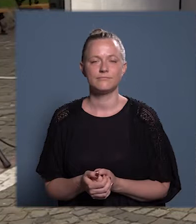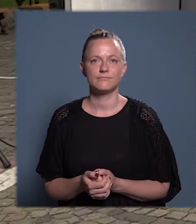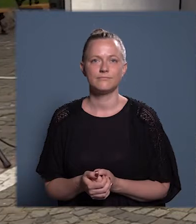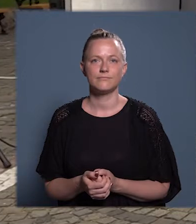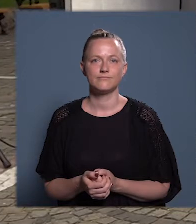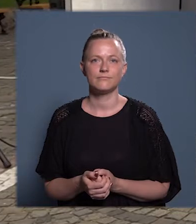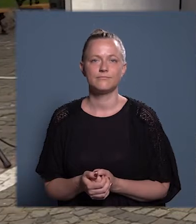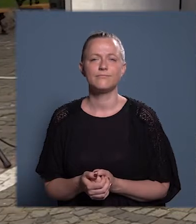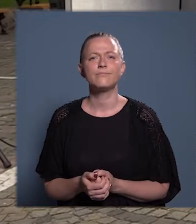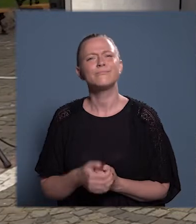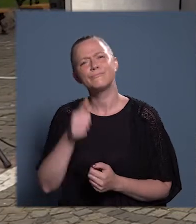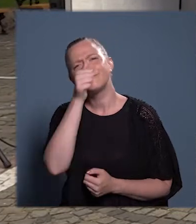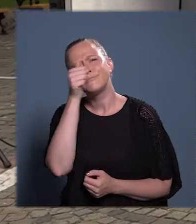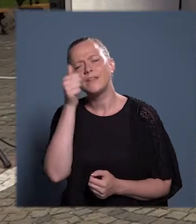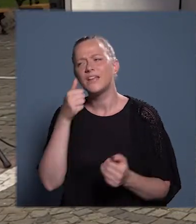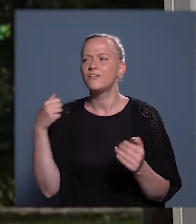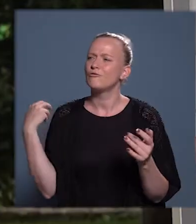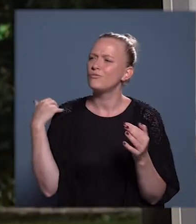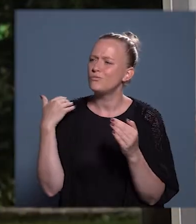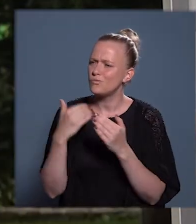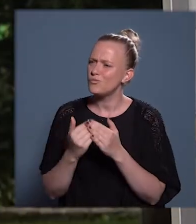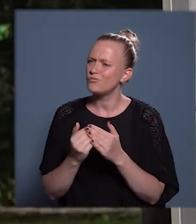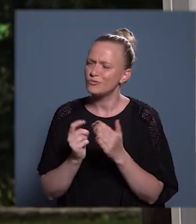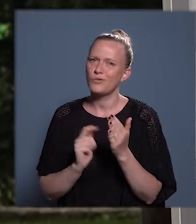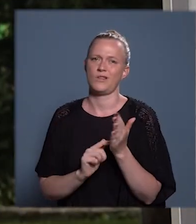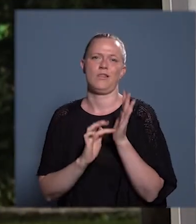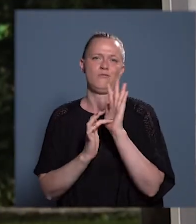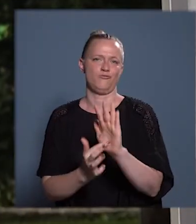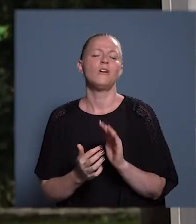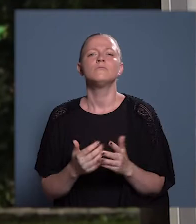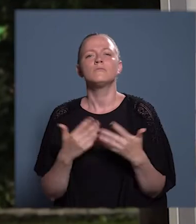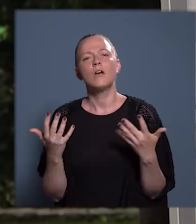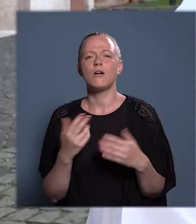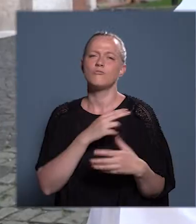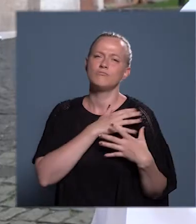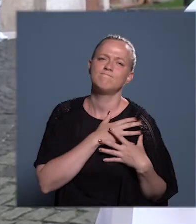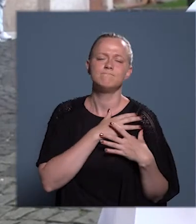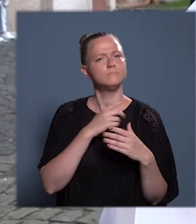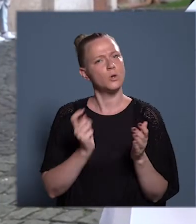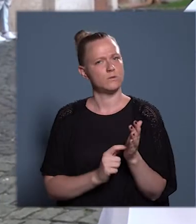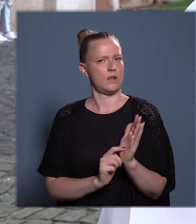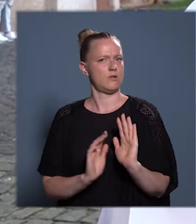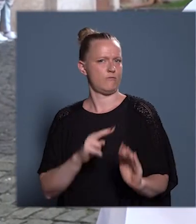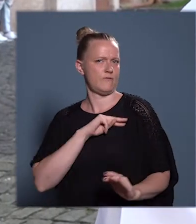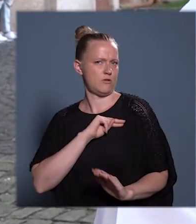És a név és a múlt az meg kötelezés, talán egyre nagyobb a súly és a felelősség. Így van. Hát most,